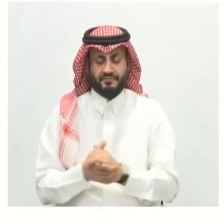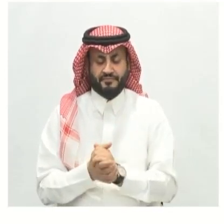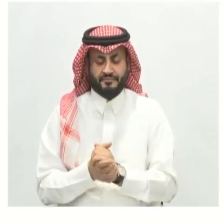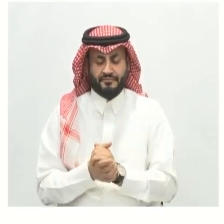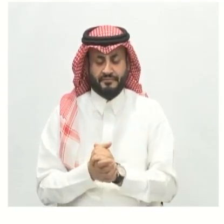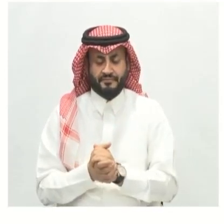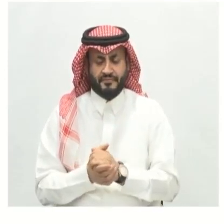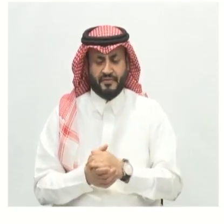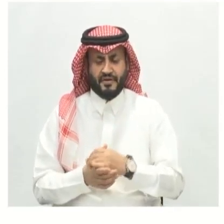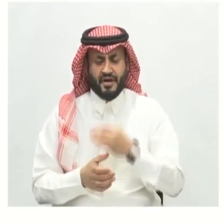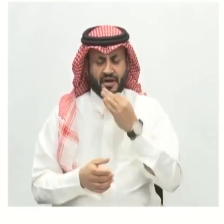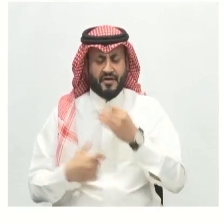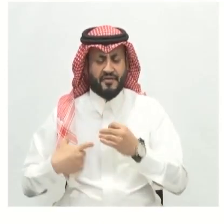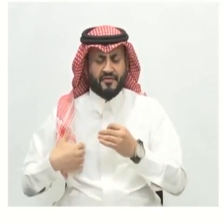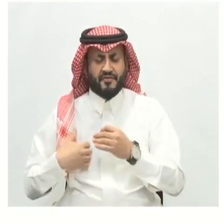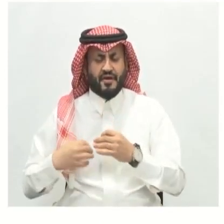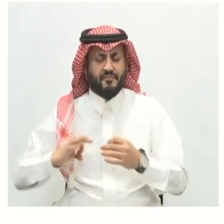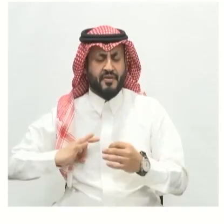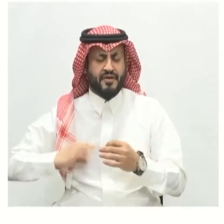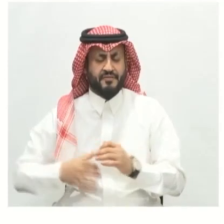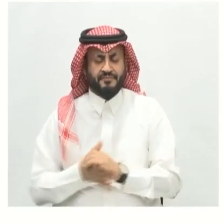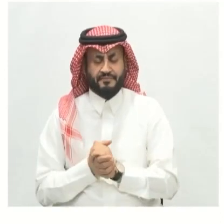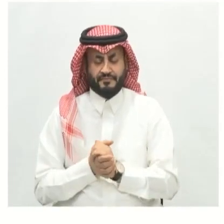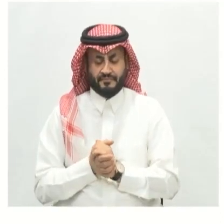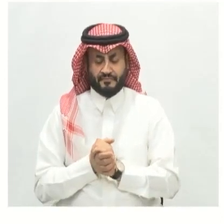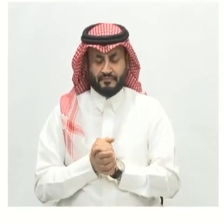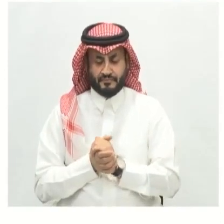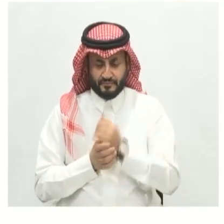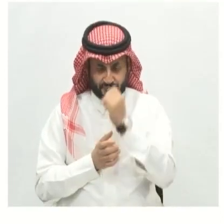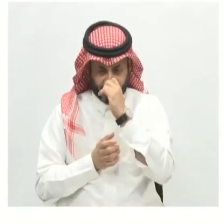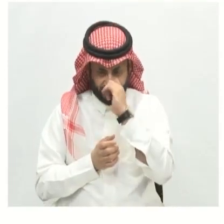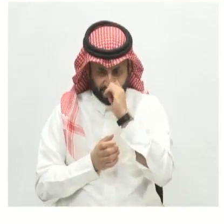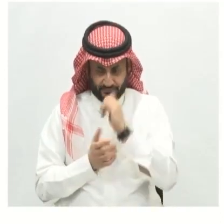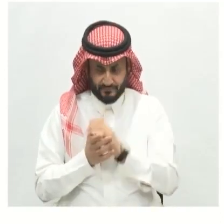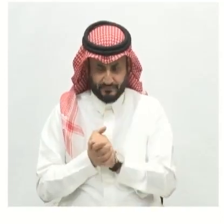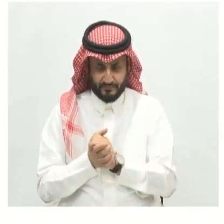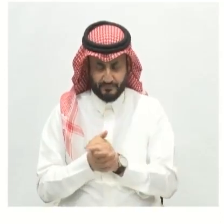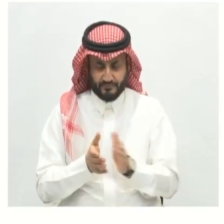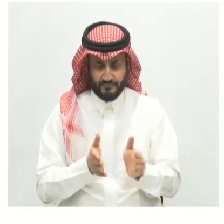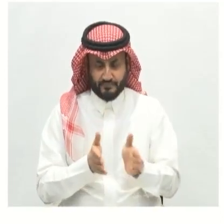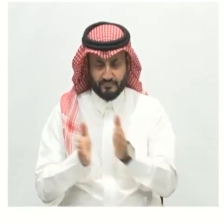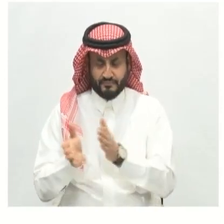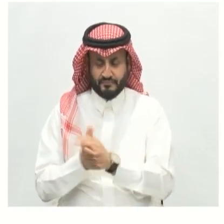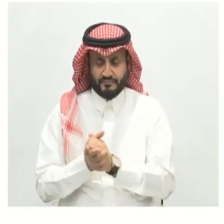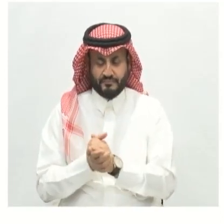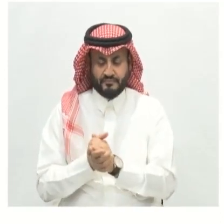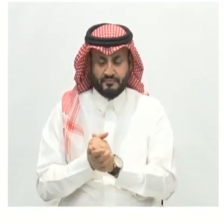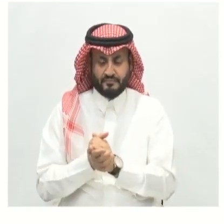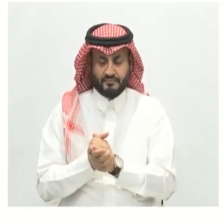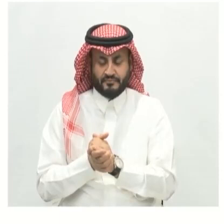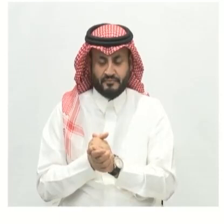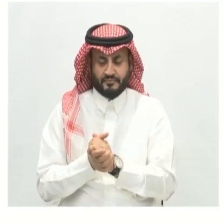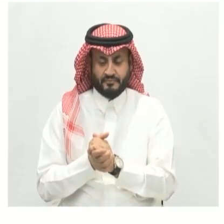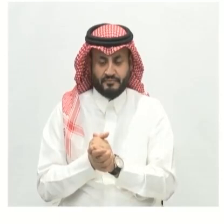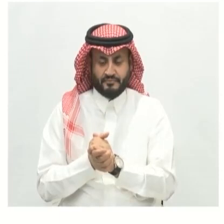الله فيكم مناداه الناس باحب الاسماء اليهم ننتقل الان ايضا تعرفنا في درسنا